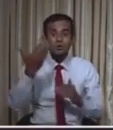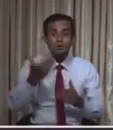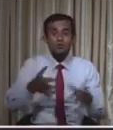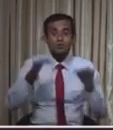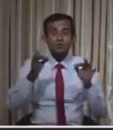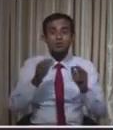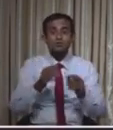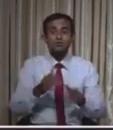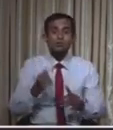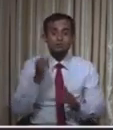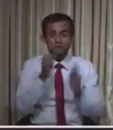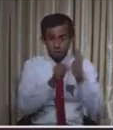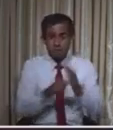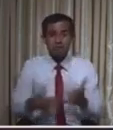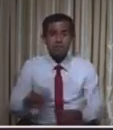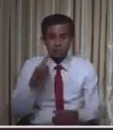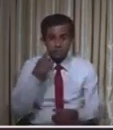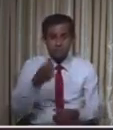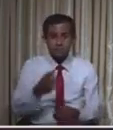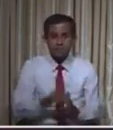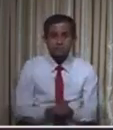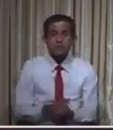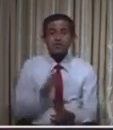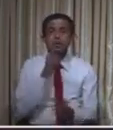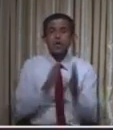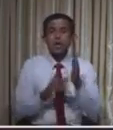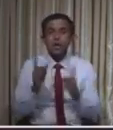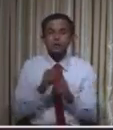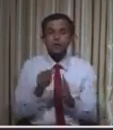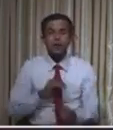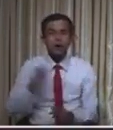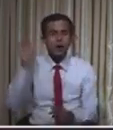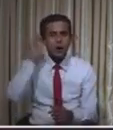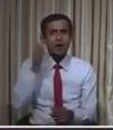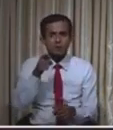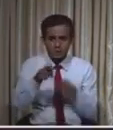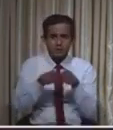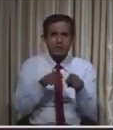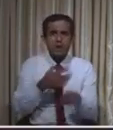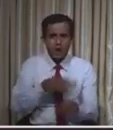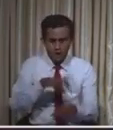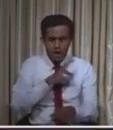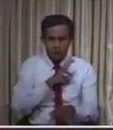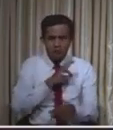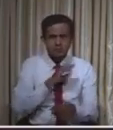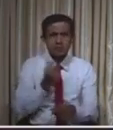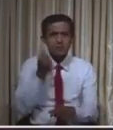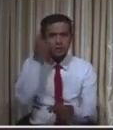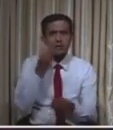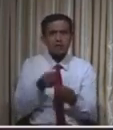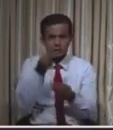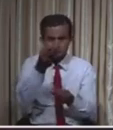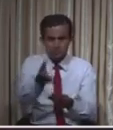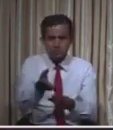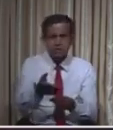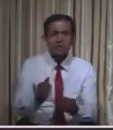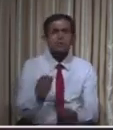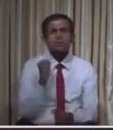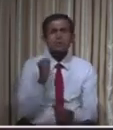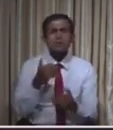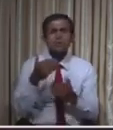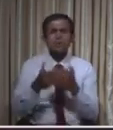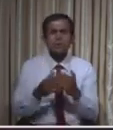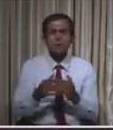ප්‍රෝම සවුත් වෙච්ච හැටිත් අපි දැක්කා ඉතින් අධිකරණ ඇමතුමාගේ මම අහනවා මෙහෙම අයට මේ වගේ සංකල්ප බාර දීලා මොනවා කරන්නද දැන්